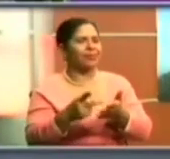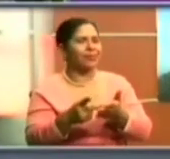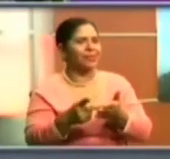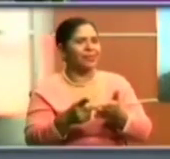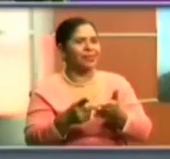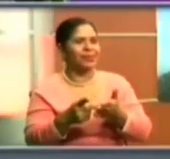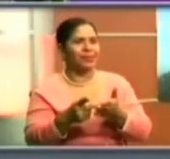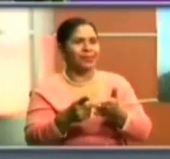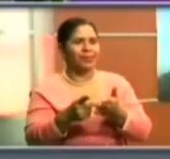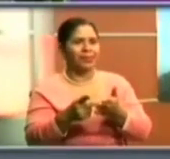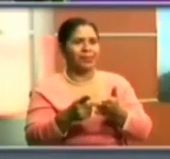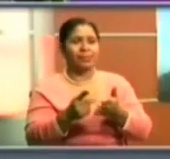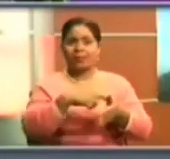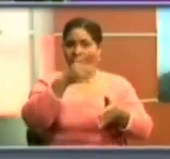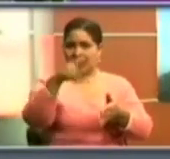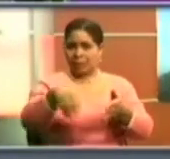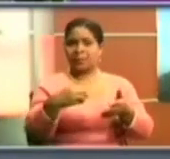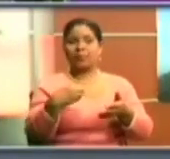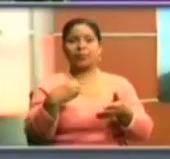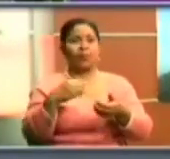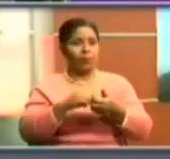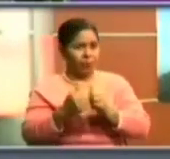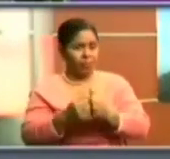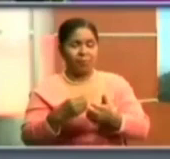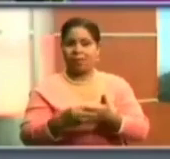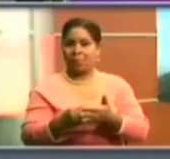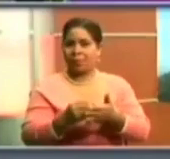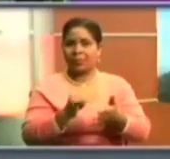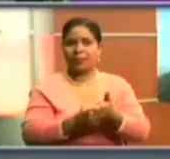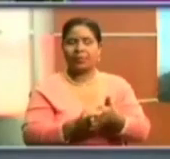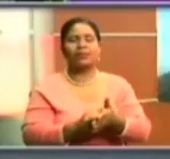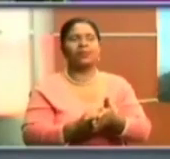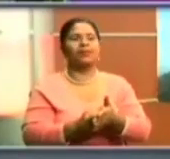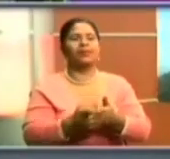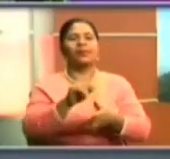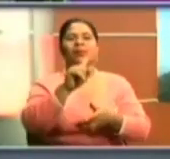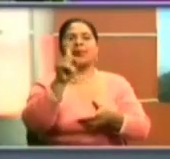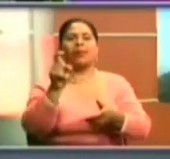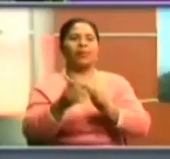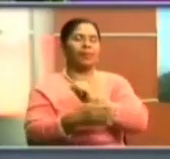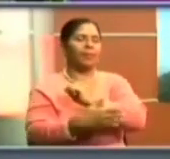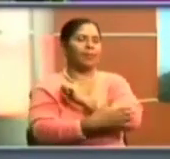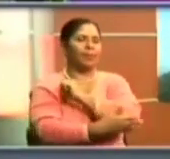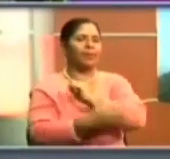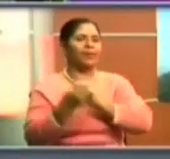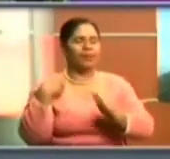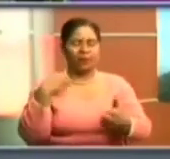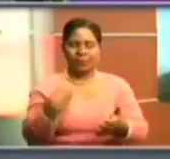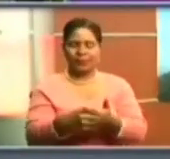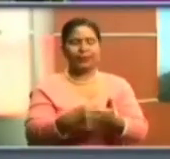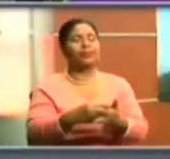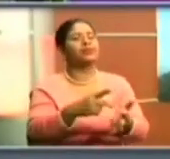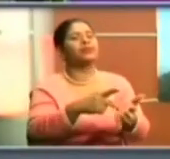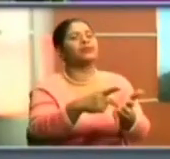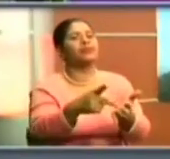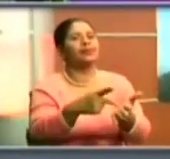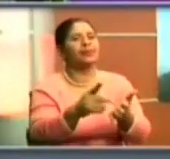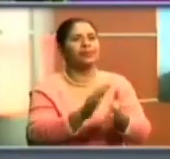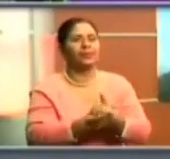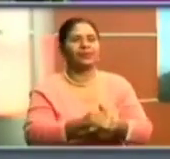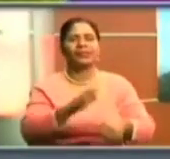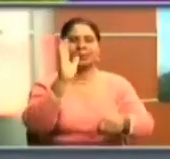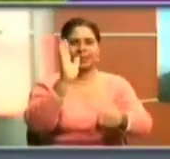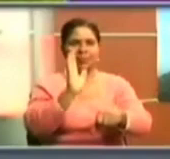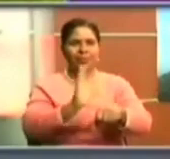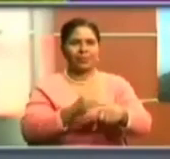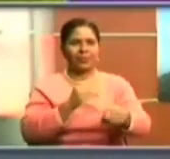même résoudre problème corruption. Là que pays a où te gen des moun k'ap touché et puis yo relé yo